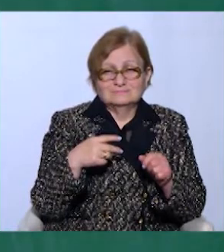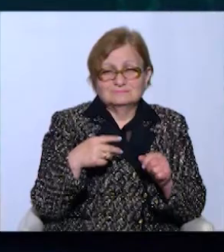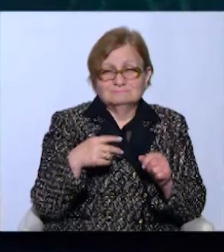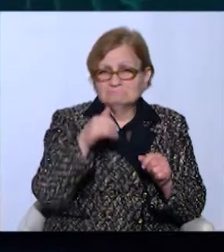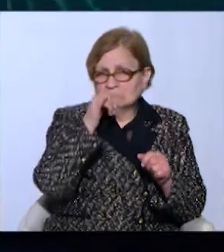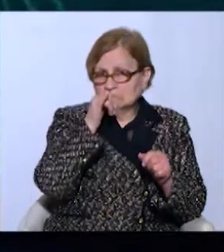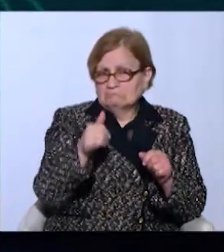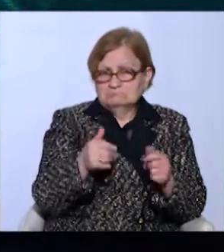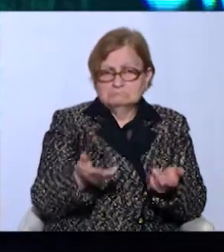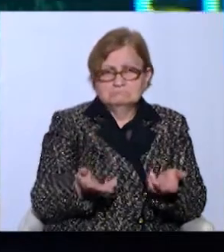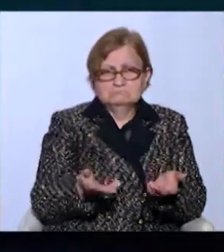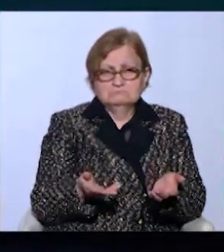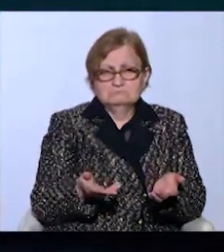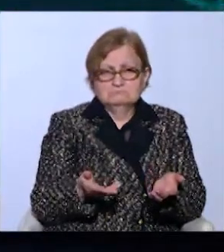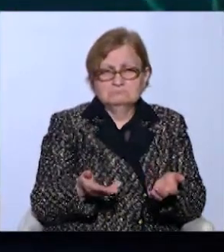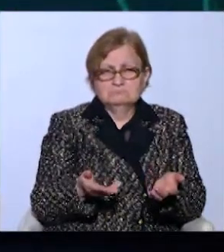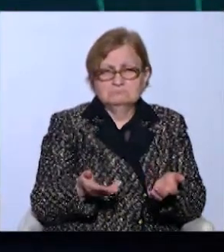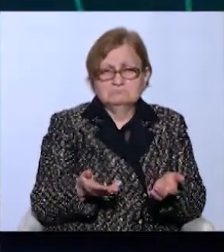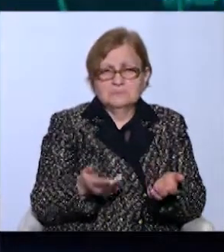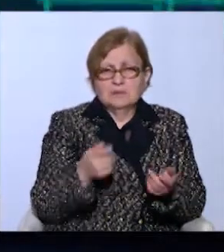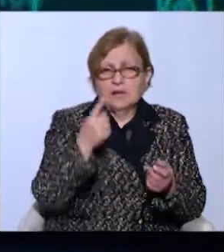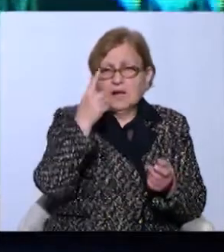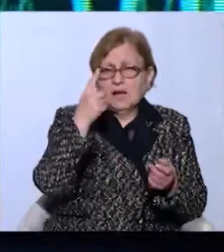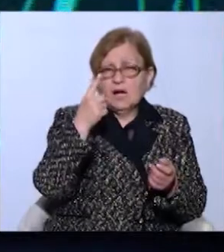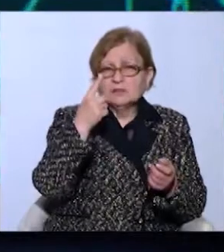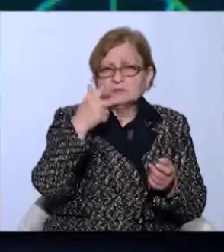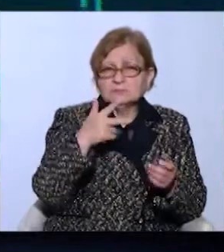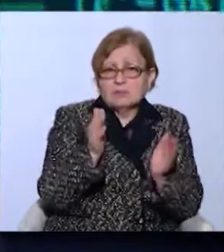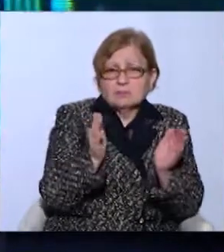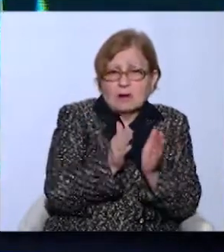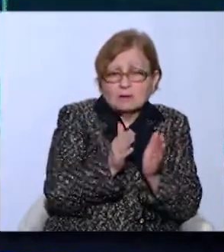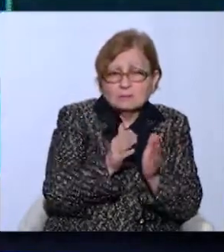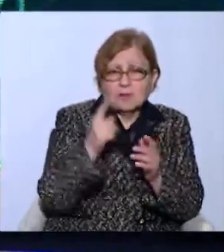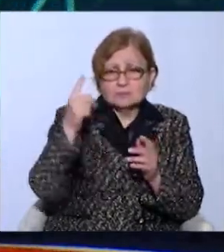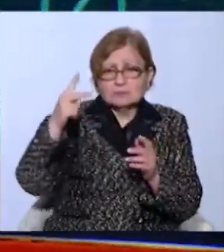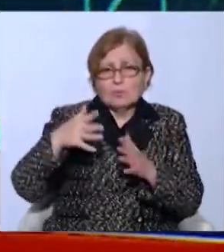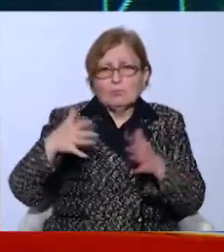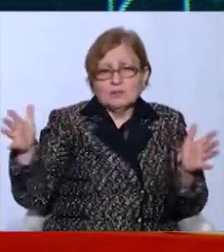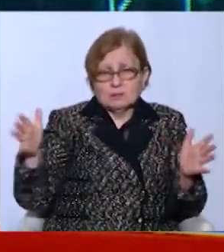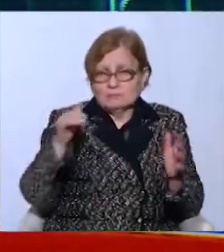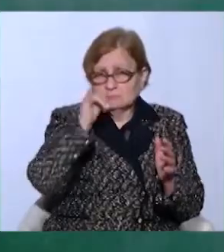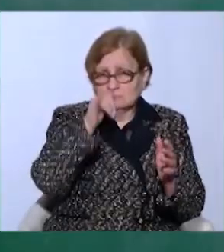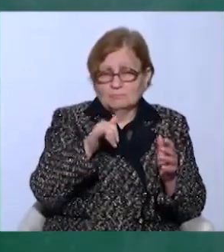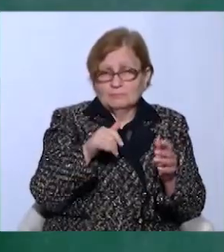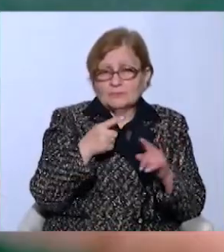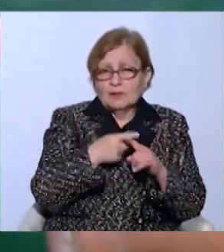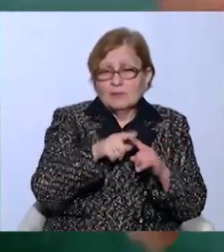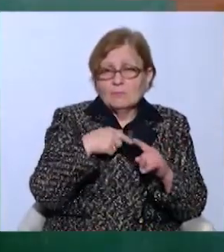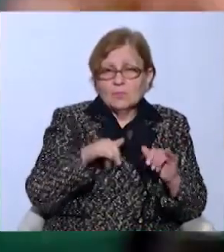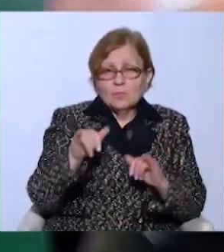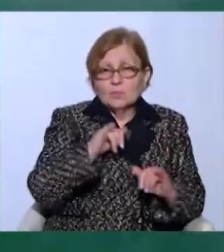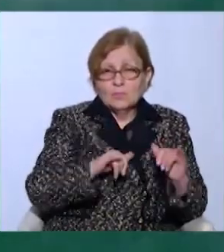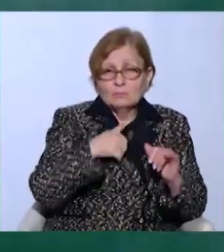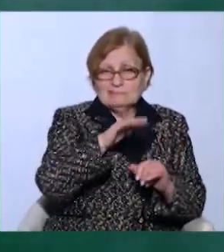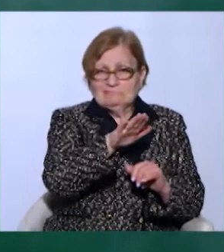Araqdeba. Ert mesamedi naklebi ert meores, araqdeba ra gavaketo. Ai am oridan